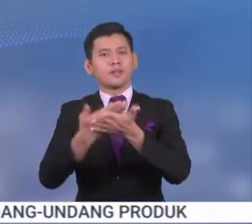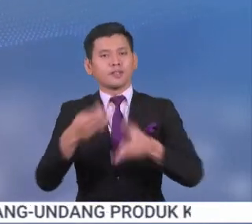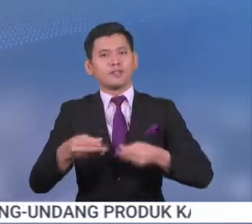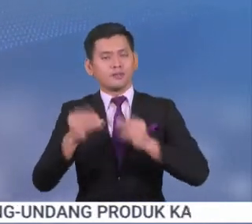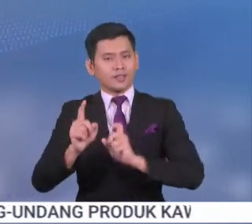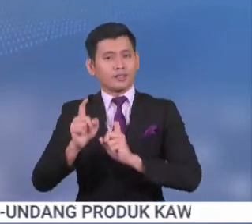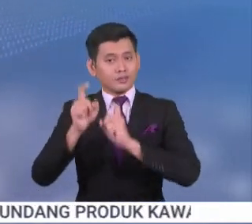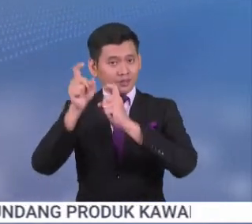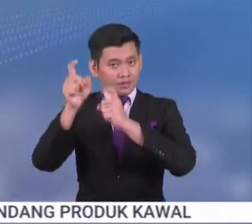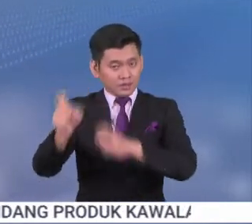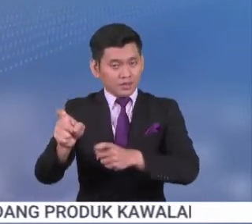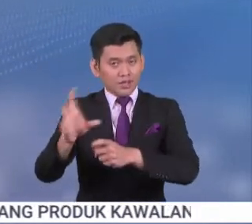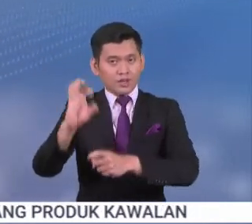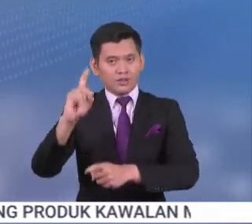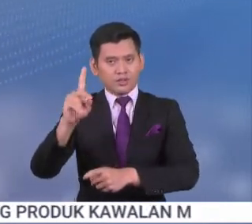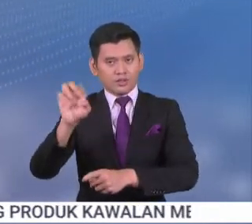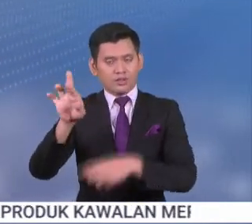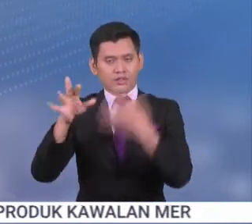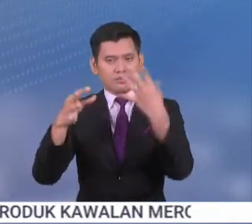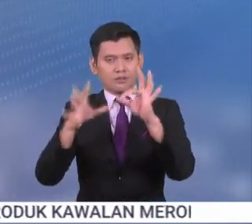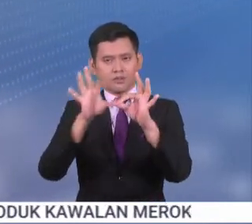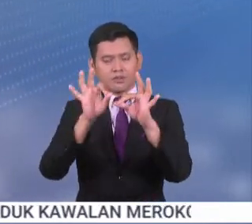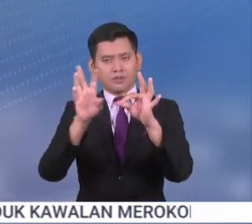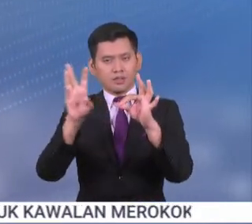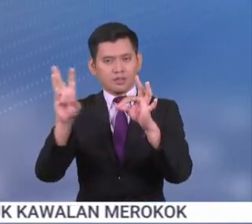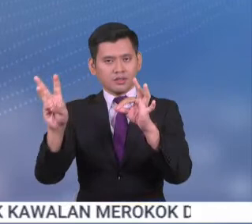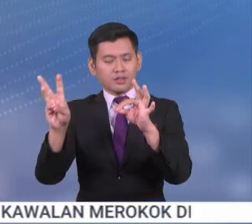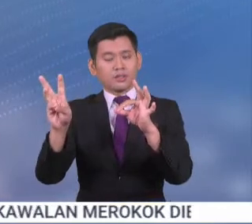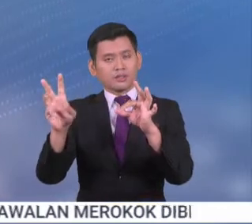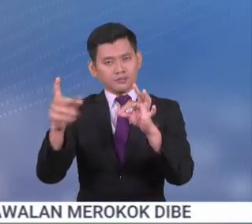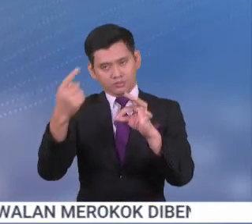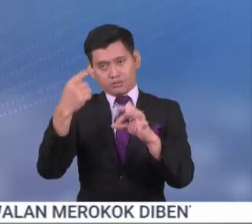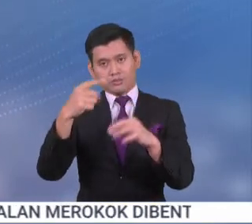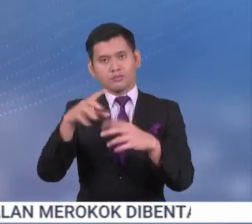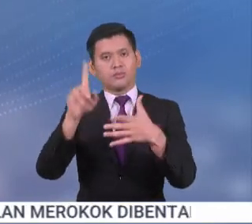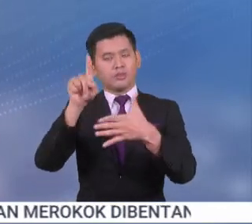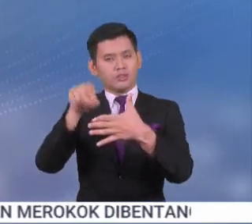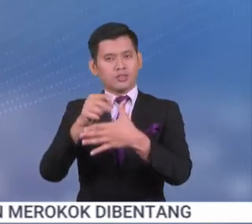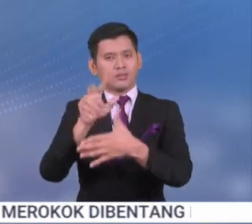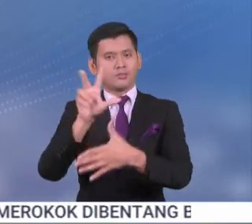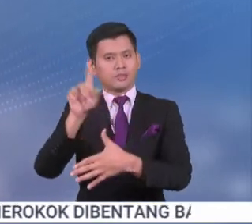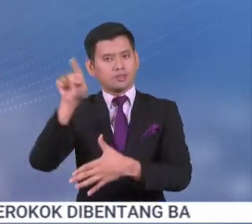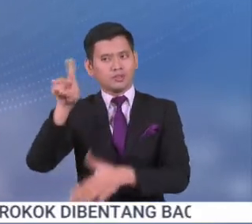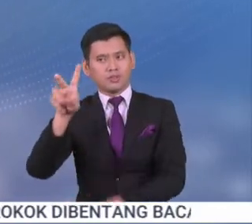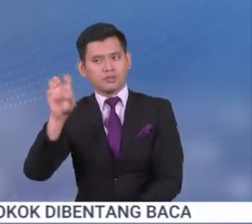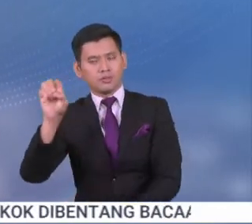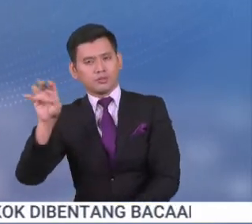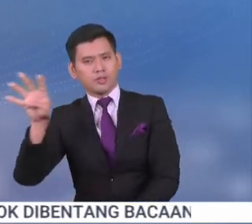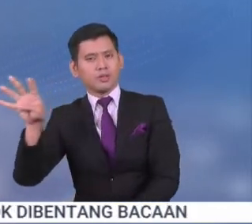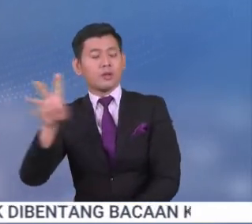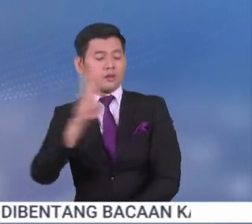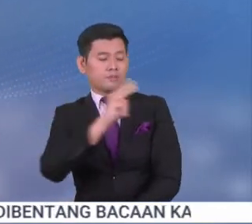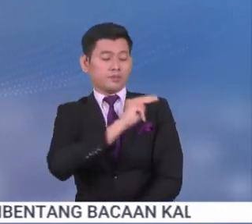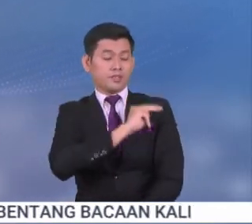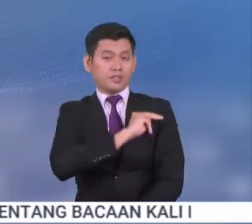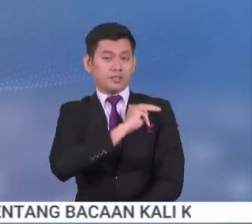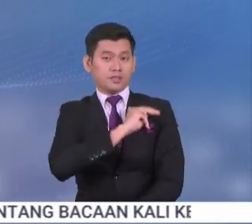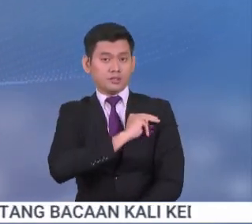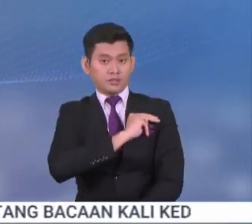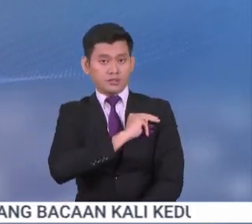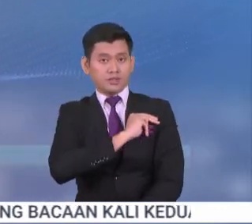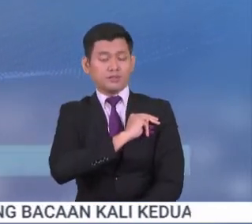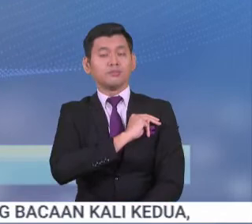Anugerah Akademi atau Oscars ke-96 pada Mac 2024. Menteri Komunikasi dan Digital Fahmi Fazil berkata pemilihan filem